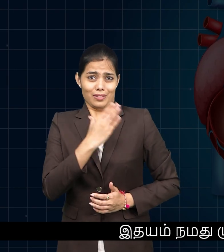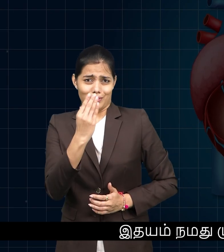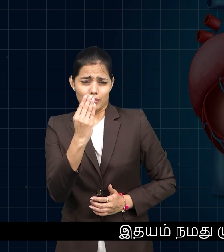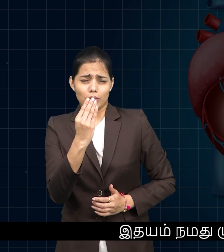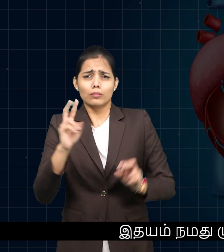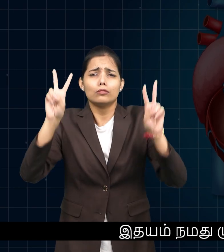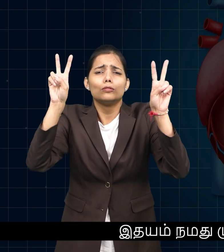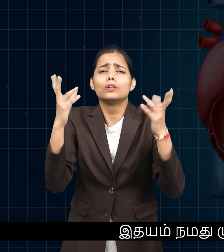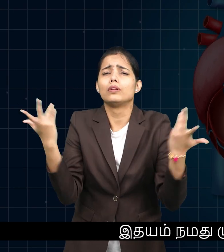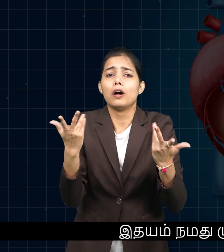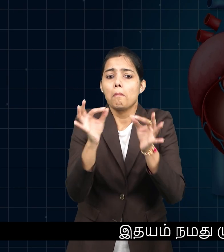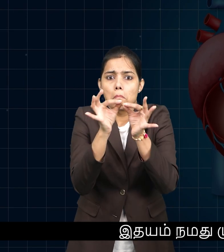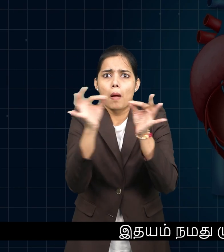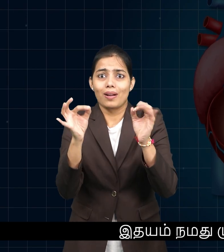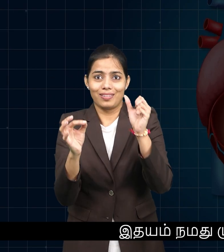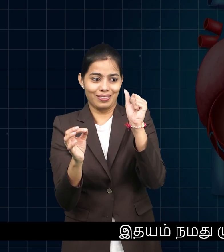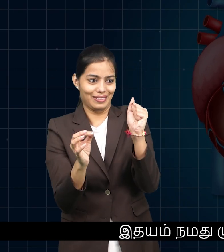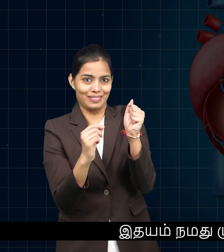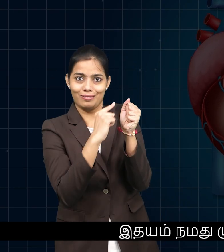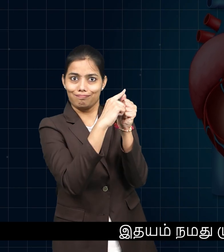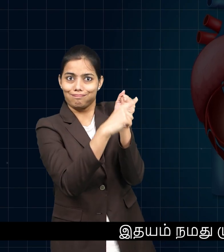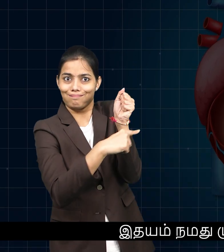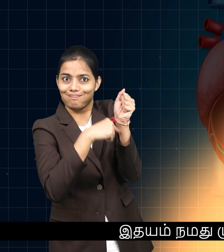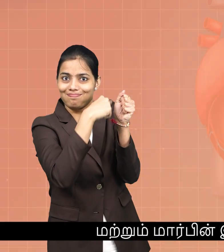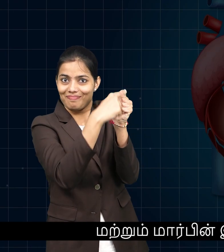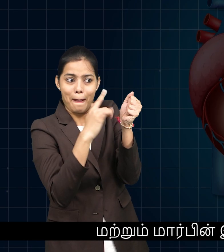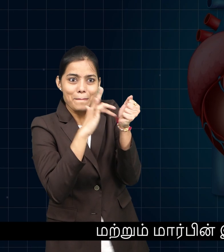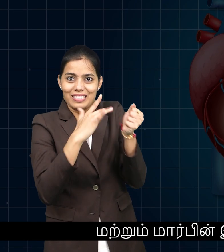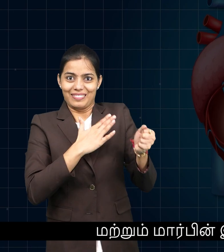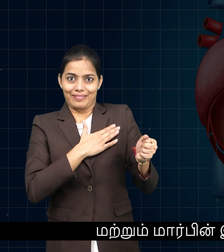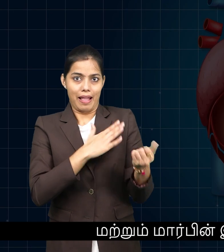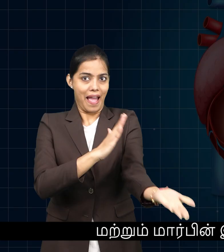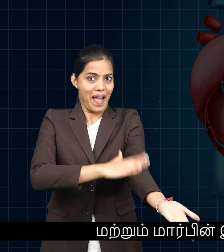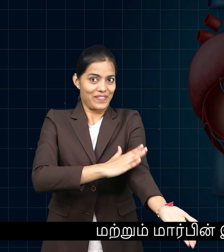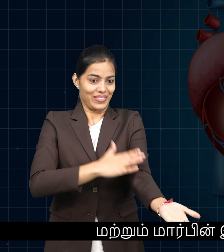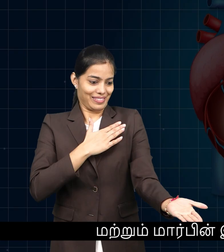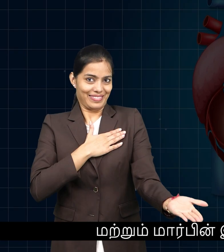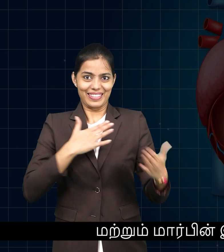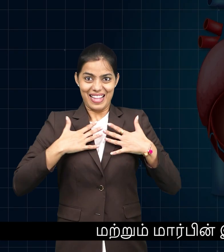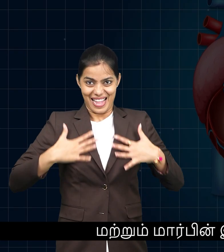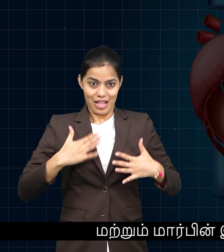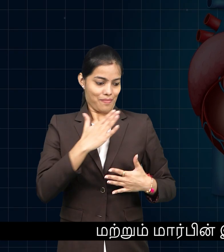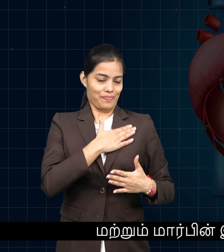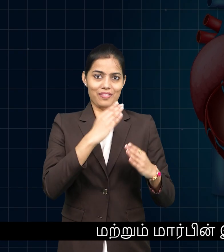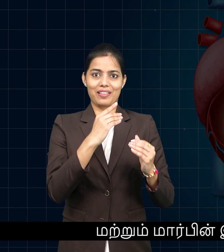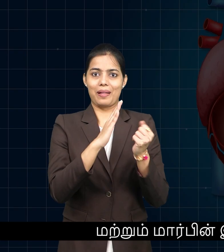இதயம் நமது முஷ்டியின் அளவு கொண்டது மற்றும் மார்பின் இடது பக்கத்தில் அமைந்துள்ளது.